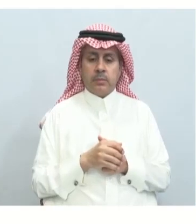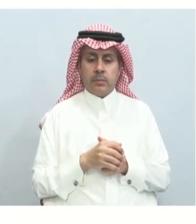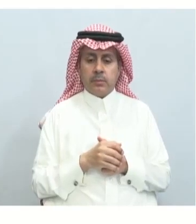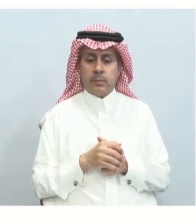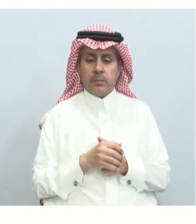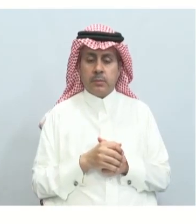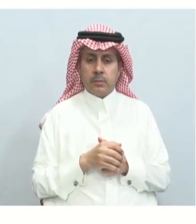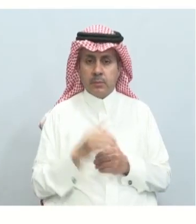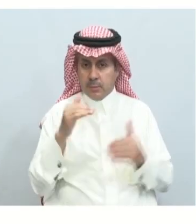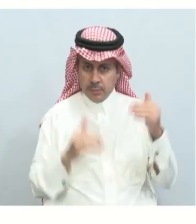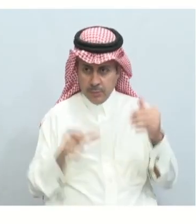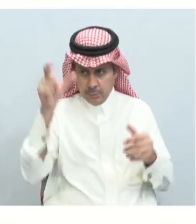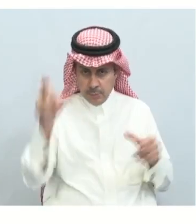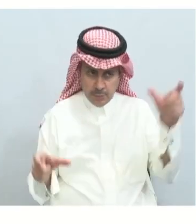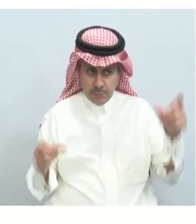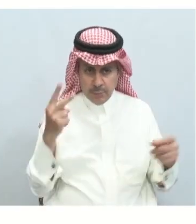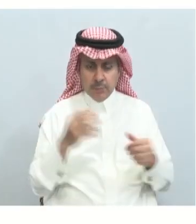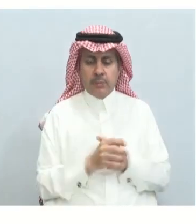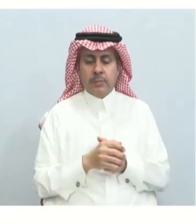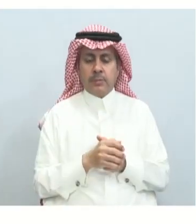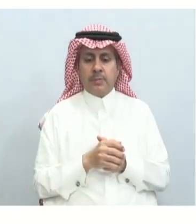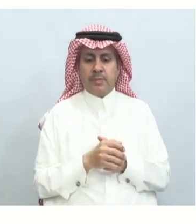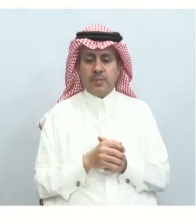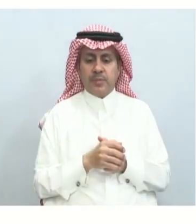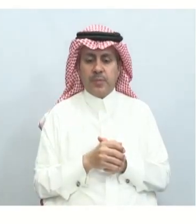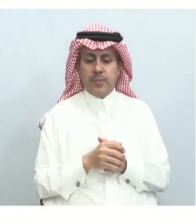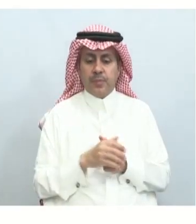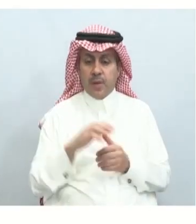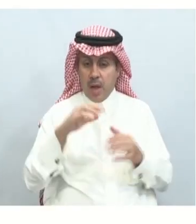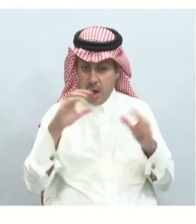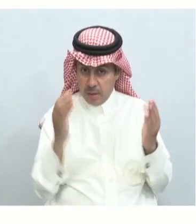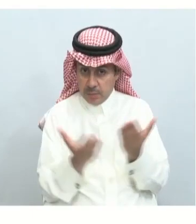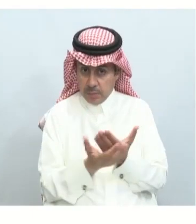باختلاف طرفيه وايضا باختلاف الحاض